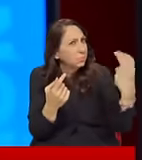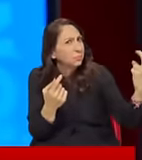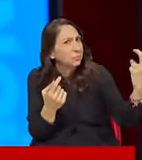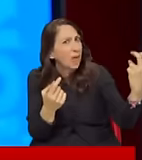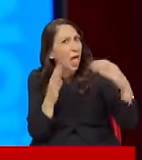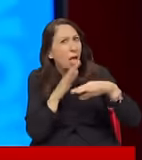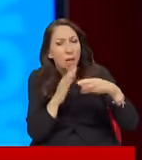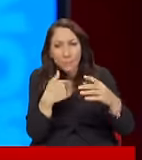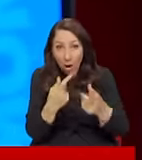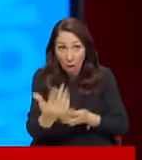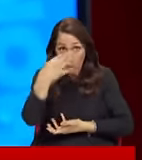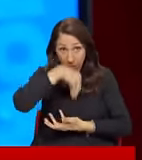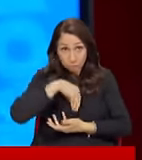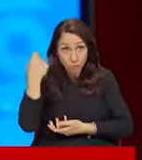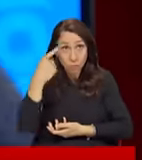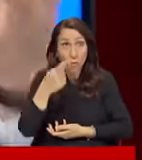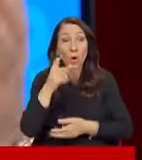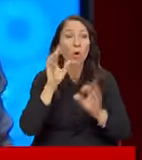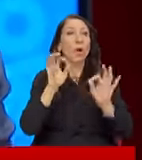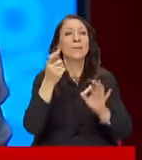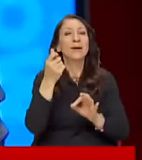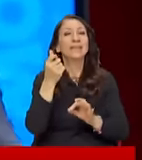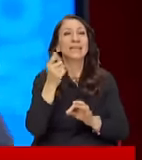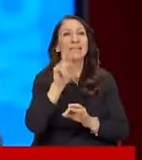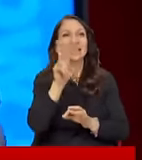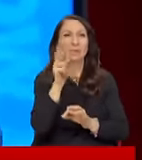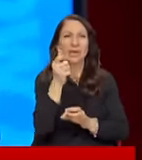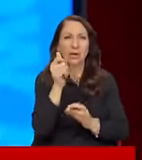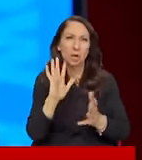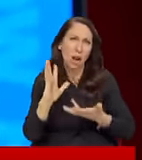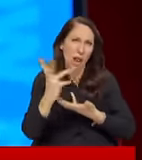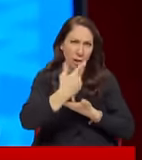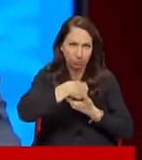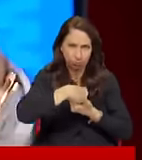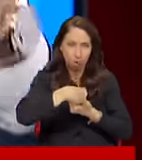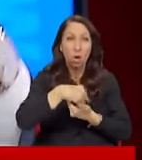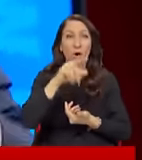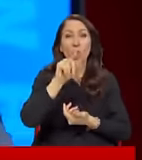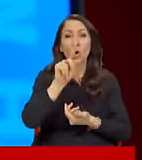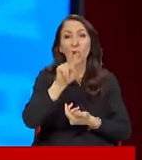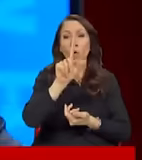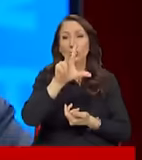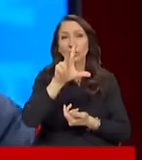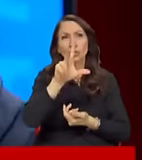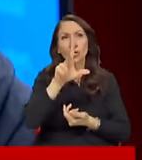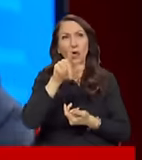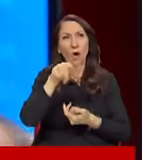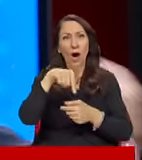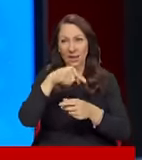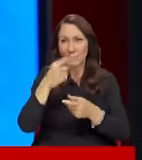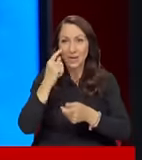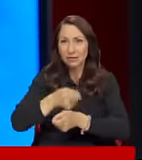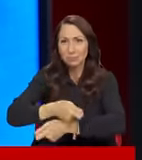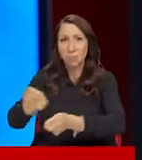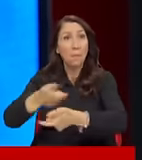Ne yapacaktık o parayı? Şöyle düşünün. O günün parasıyla 20 lira toplandı. 12-13 lirasını zaten o ara aldık,